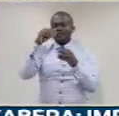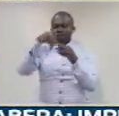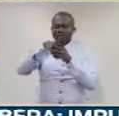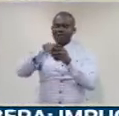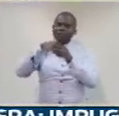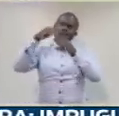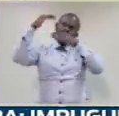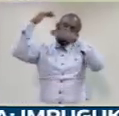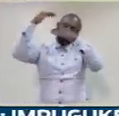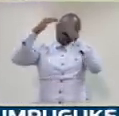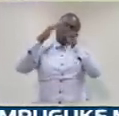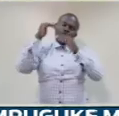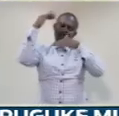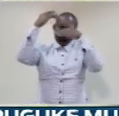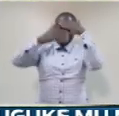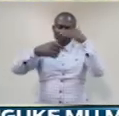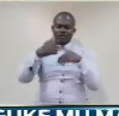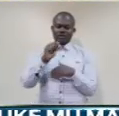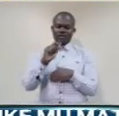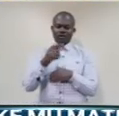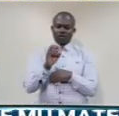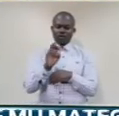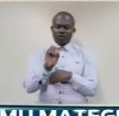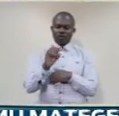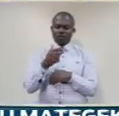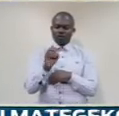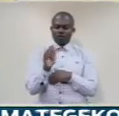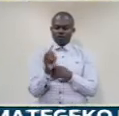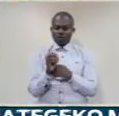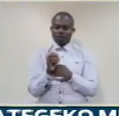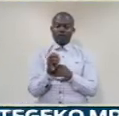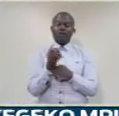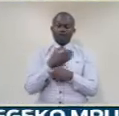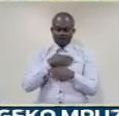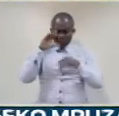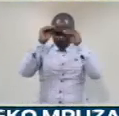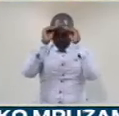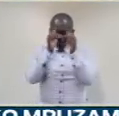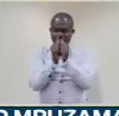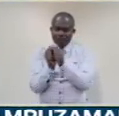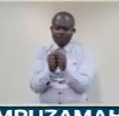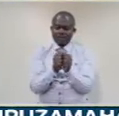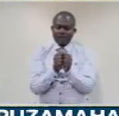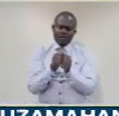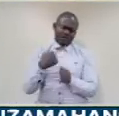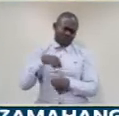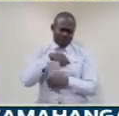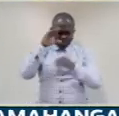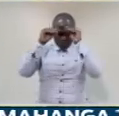niyo mpamvu bahitaga ngo ni gakorogoto. Ati icyo si mutwari iganye none se amashuri twari itwe twarize